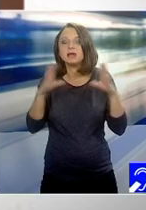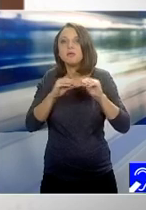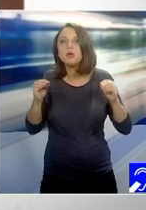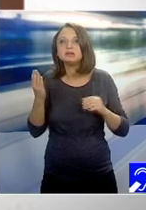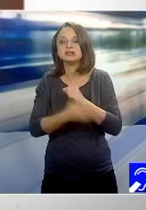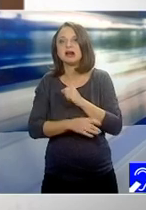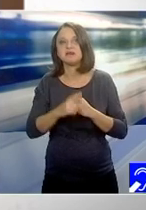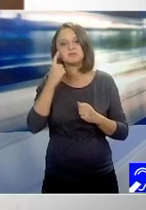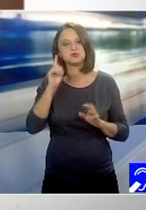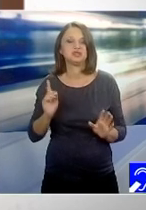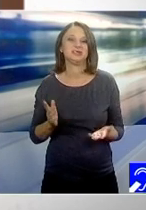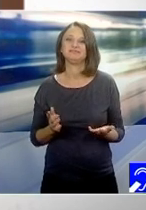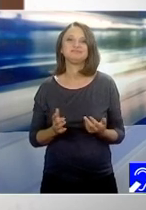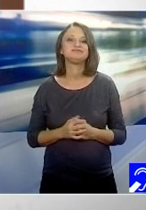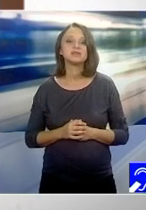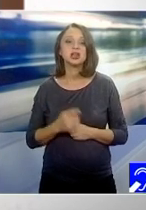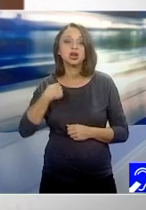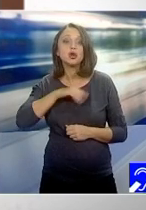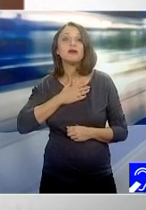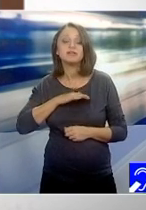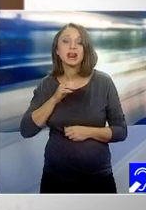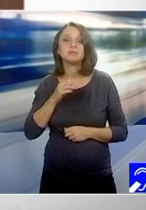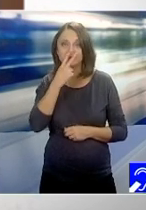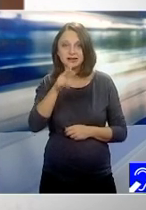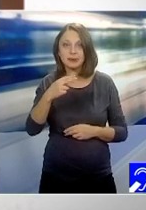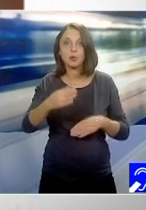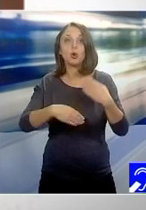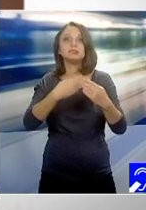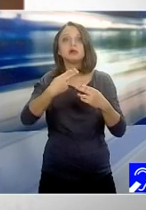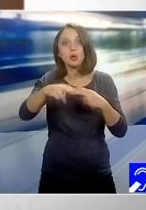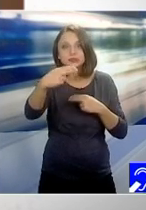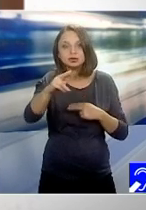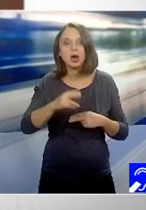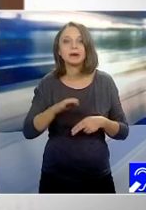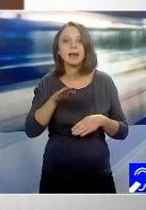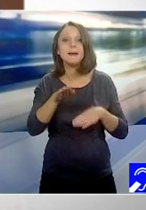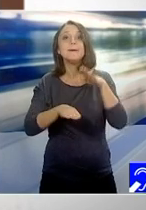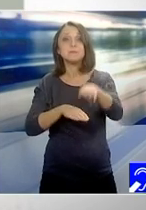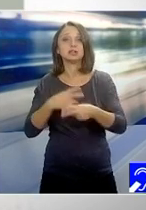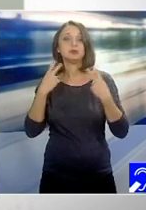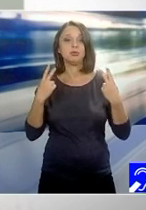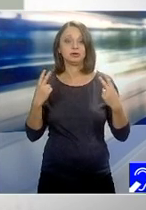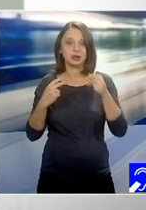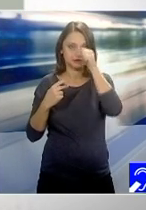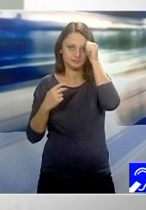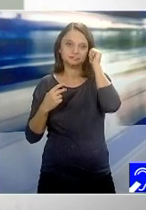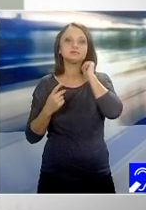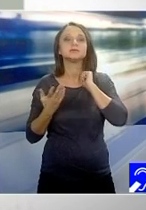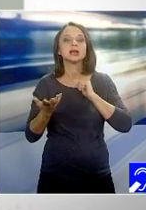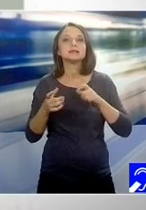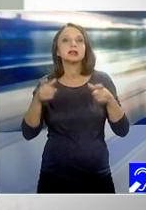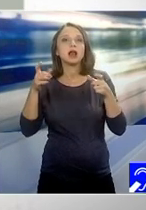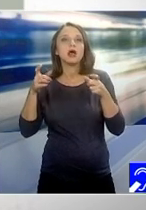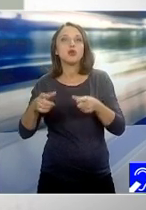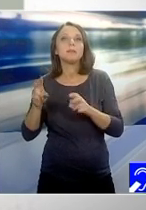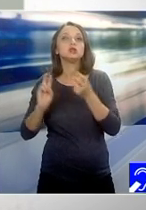noi sperăm să vedem continuarea pasului important făcut anul trecut cu radarul pădurilor. Păi aceasta ar trebui să o facă silvicii, nu?